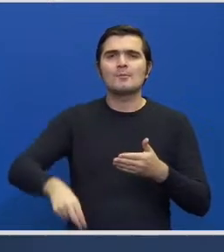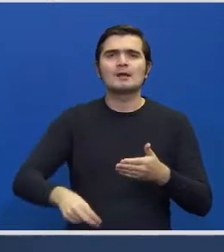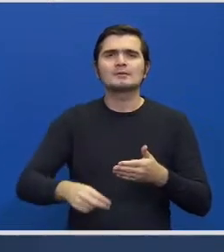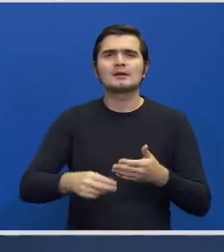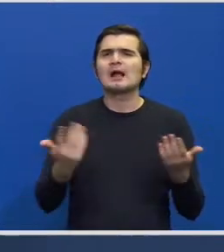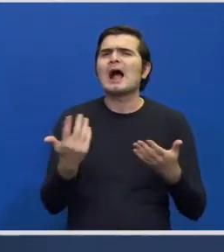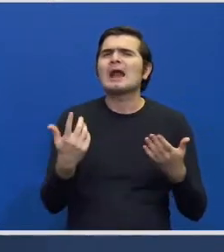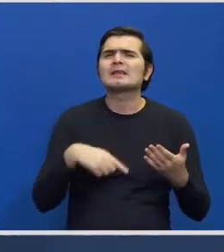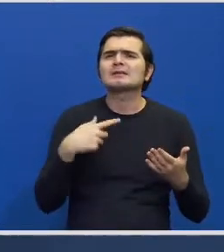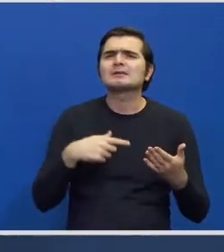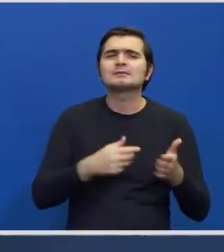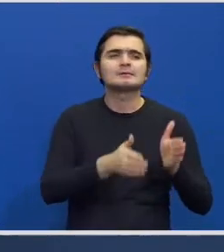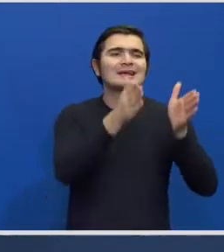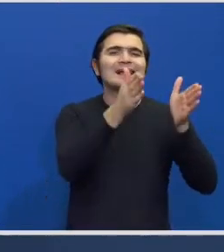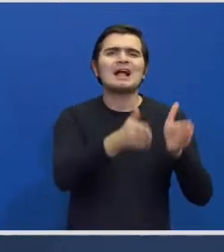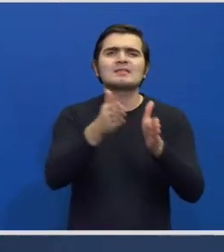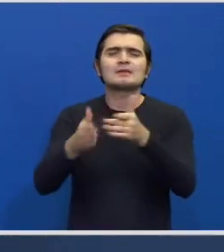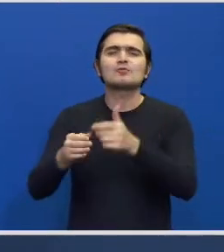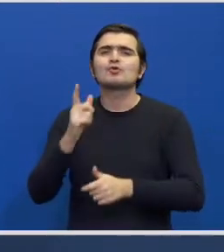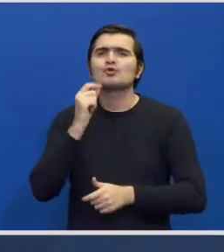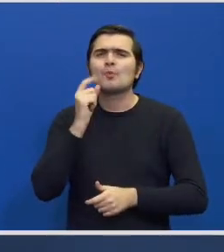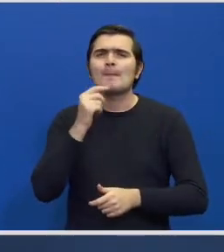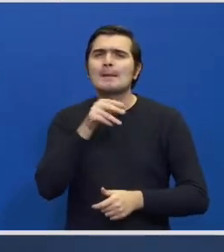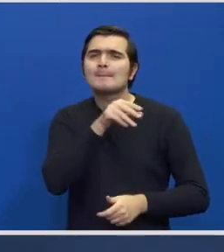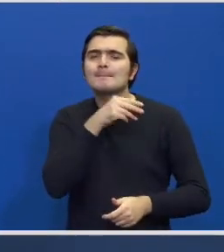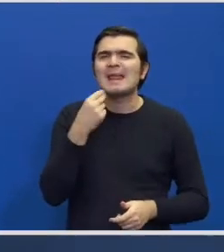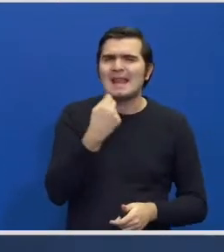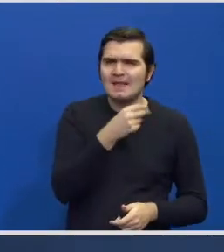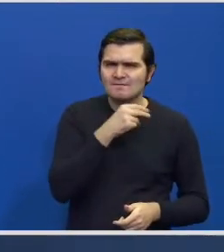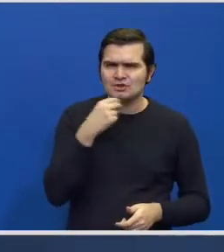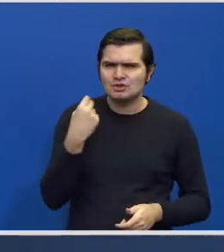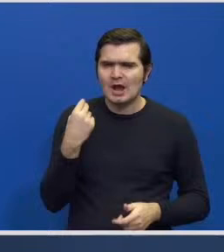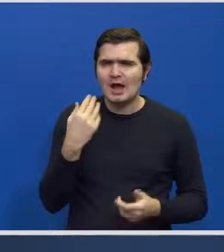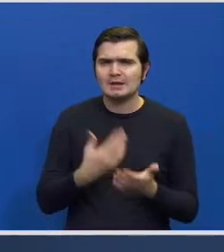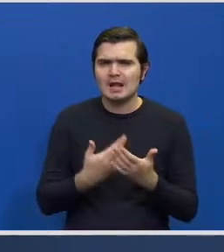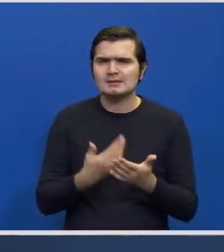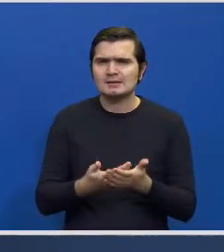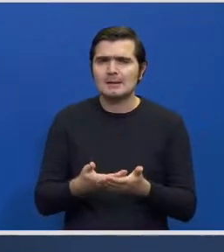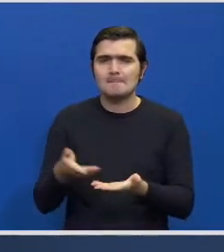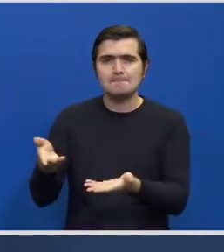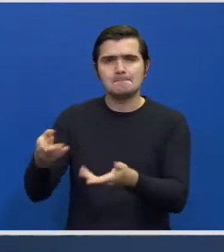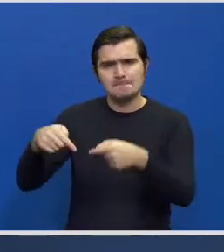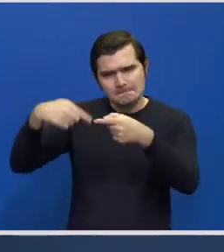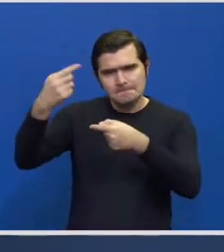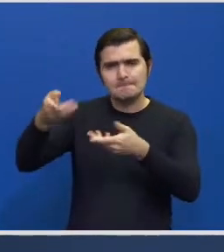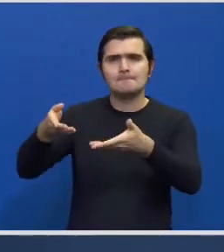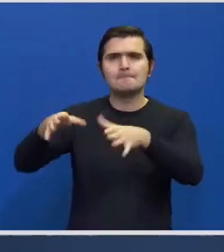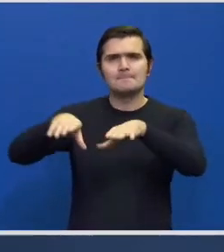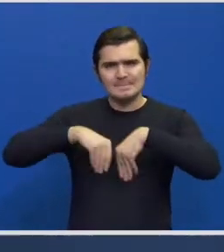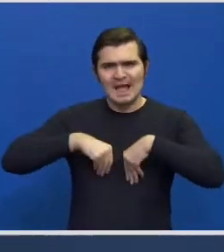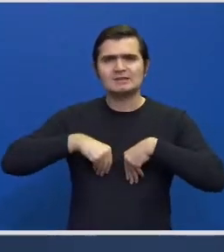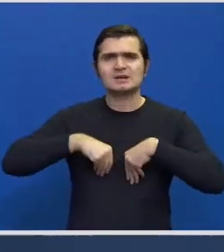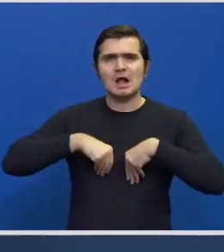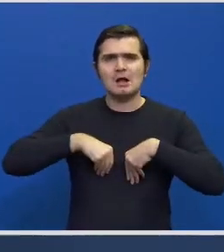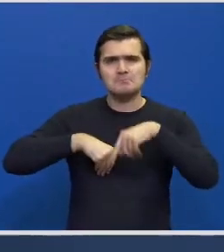de asemenea categoriile de beneficiari care urmează să